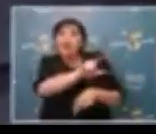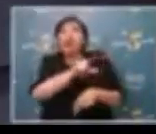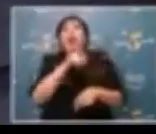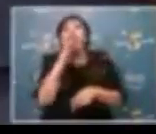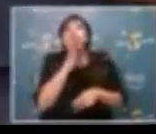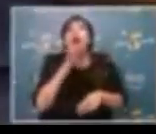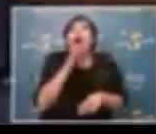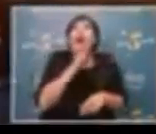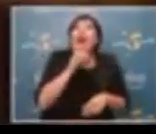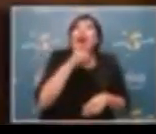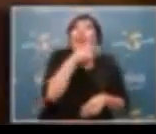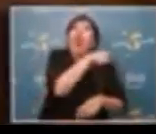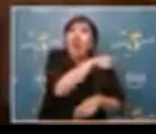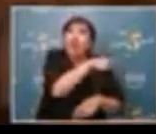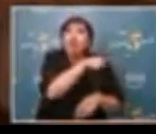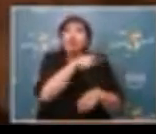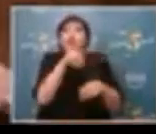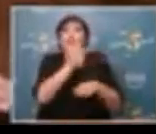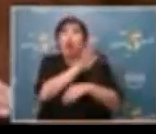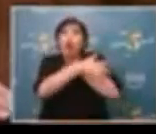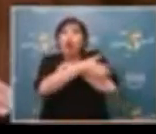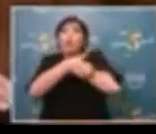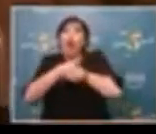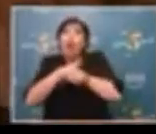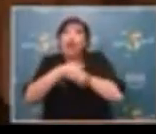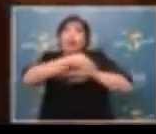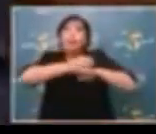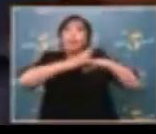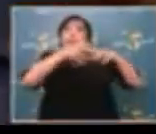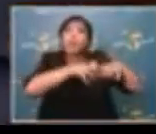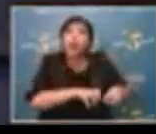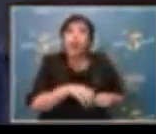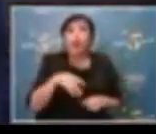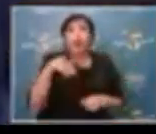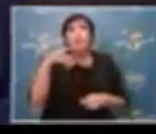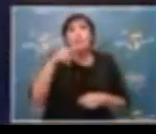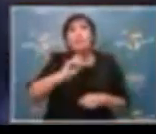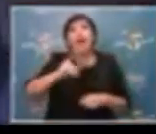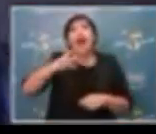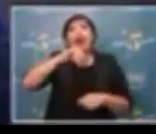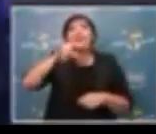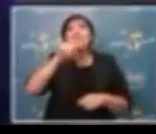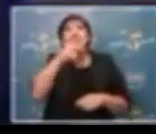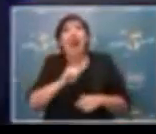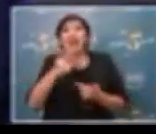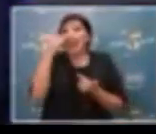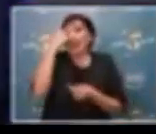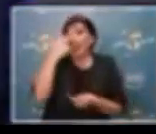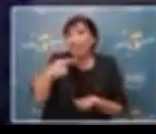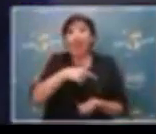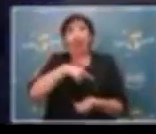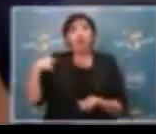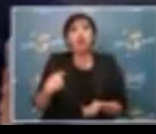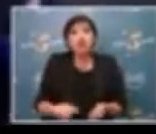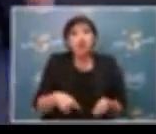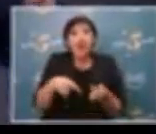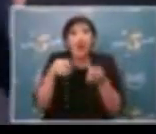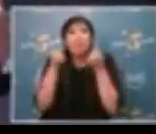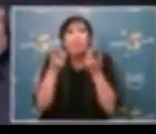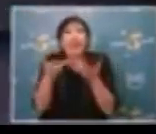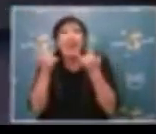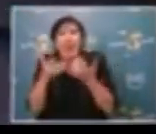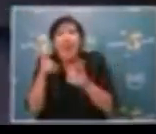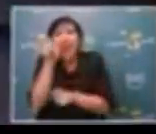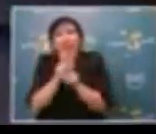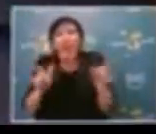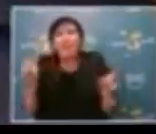Bangladesh, dimezzando la loro povertà. Il Pakistan, l'India e la Cina sono miliardi di persone